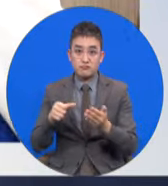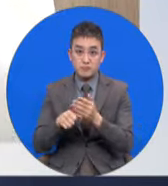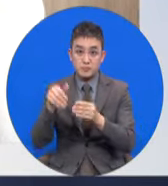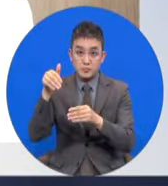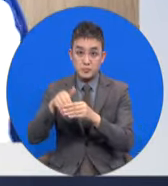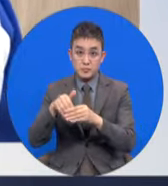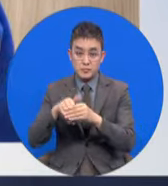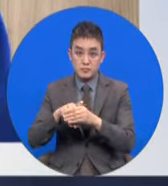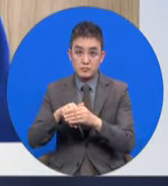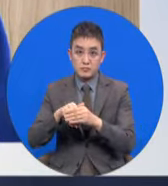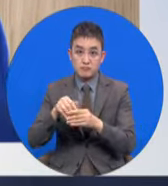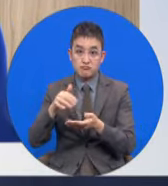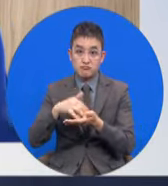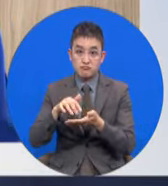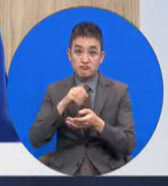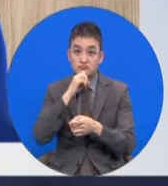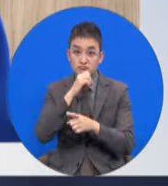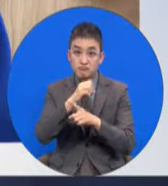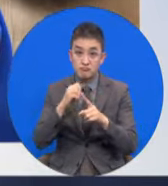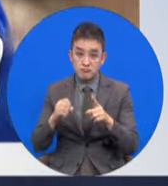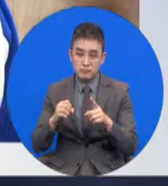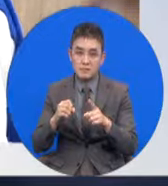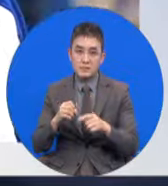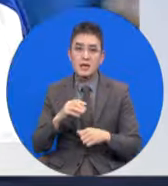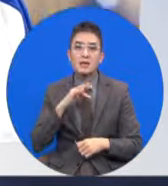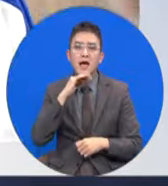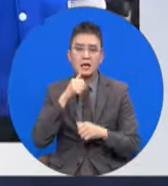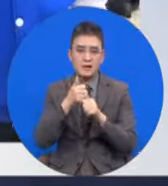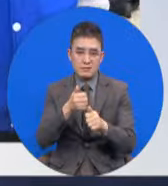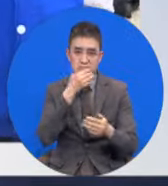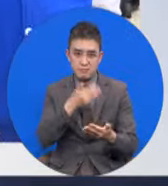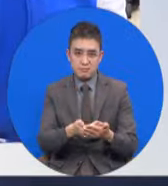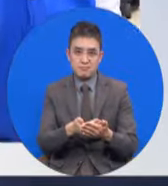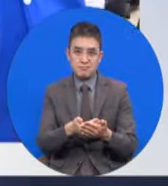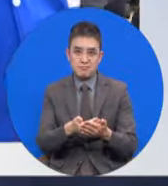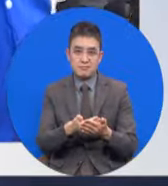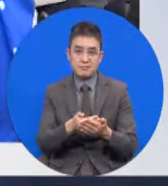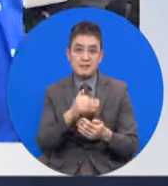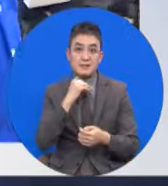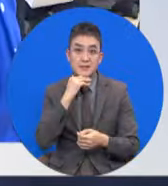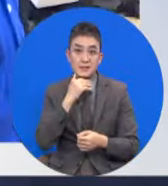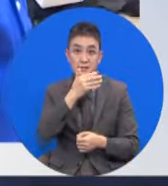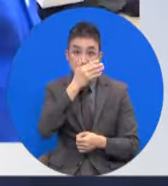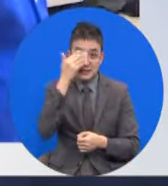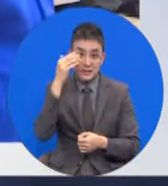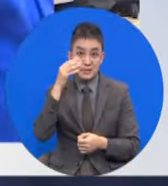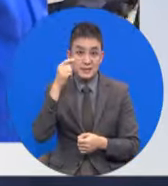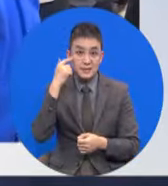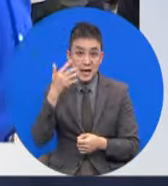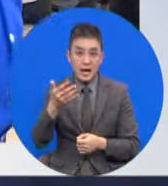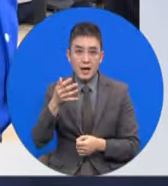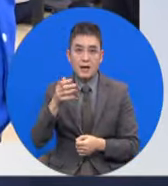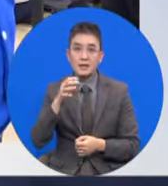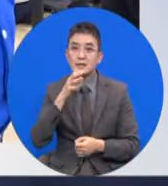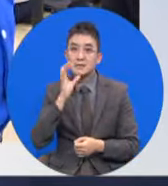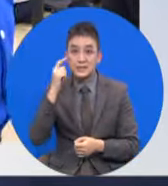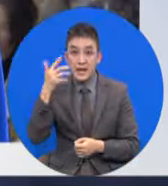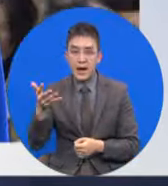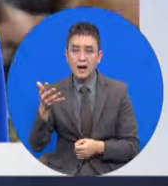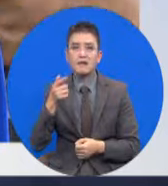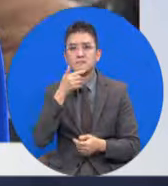투표율에서도 세대별 투표율이 가장 중요합니다. 어느 세대가 투표를 많이 나올 것인가. 현재 여론조사는 약간의 허점이 있는